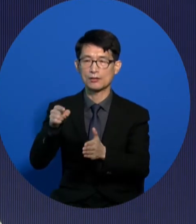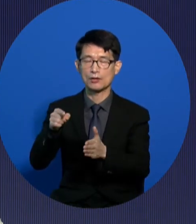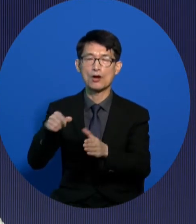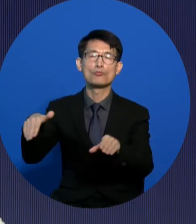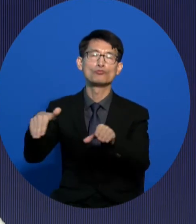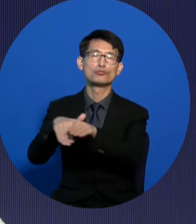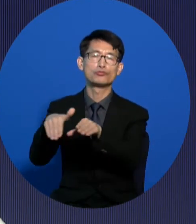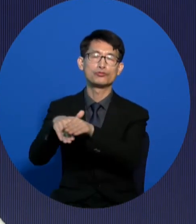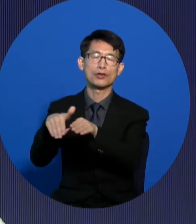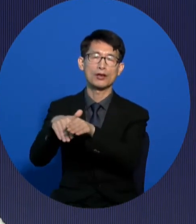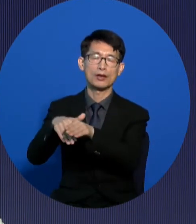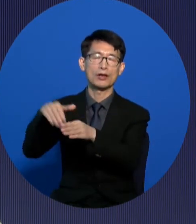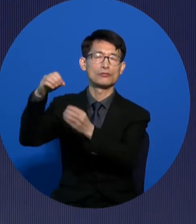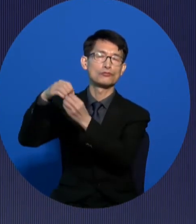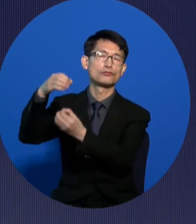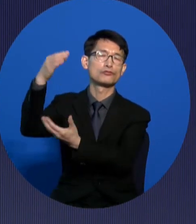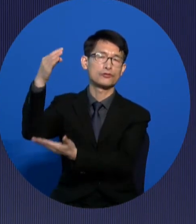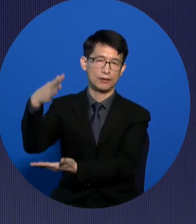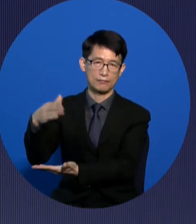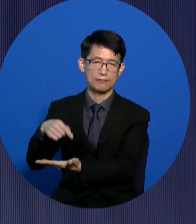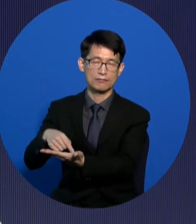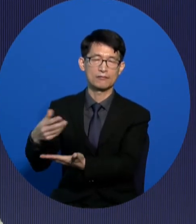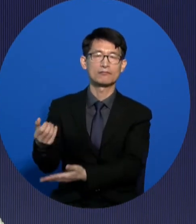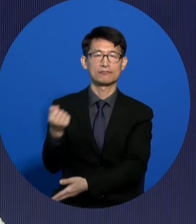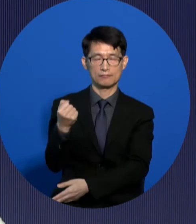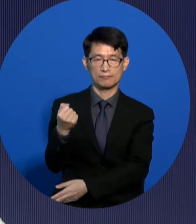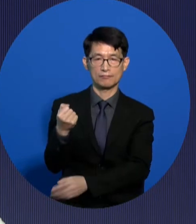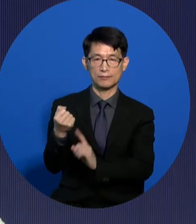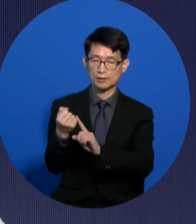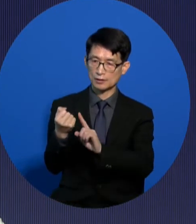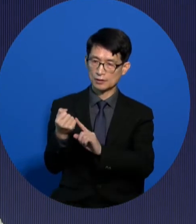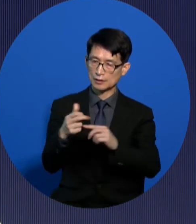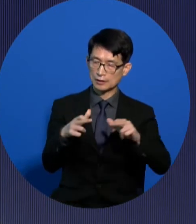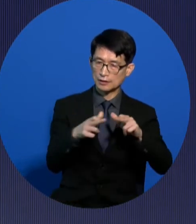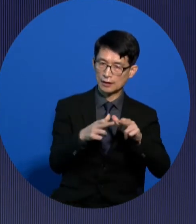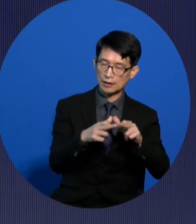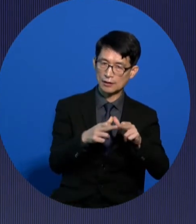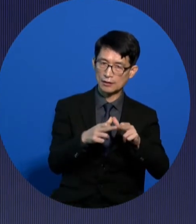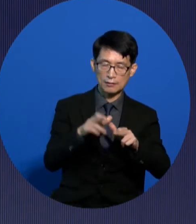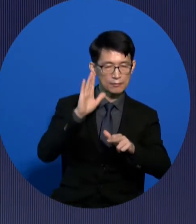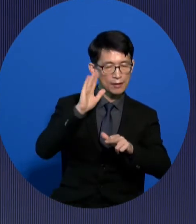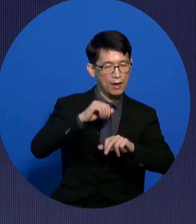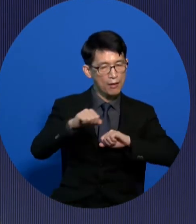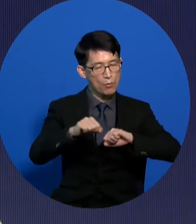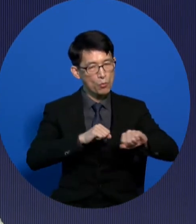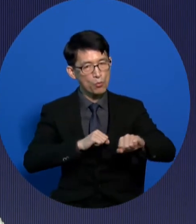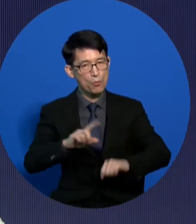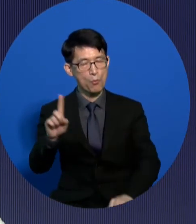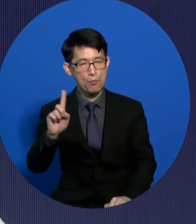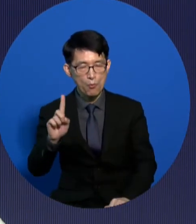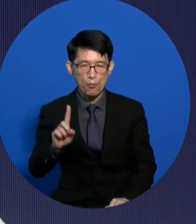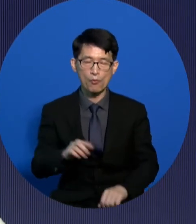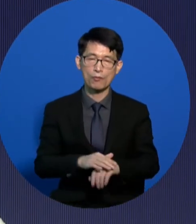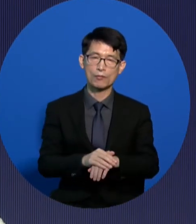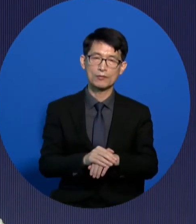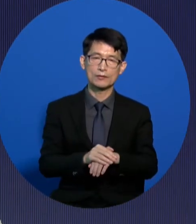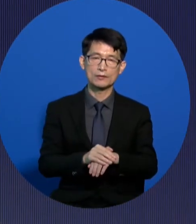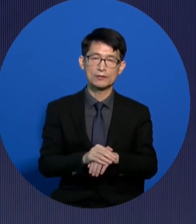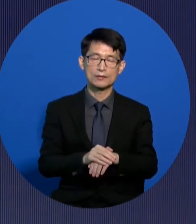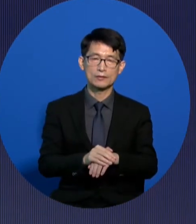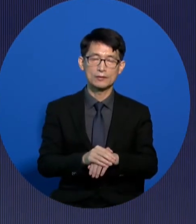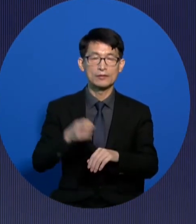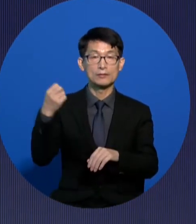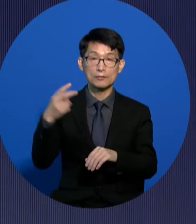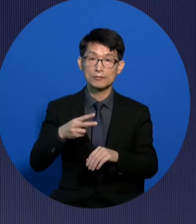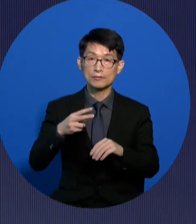또 이것을 통해서 우리 장애인들이 무엇을 할 것인가, 또 어떤 것을 세상에다 요구하고,